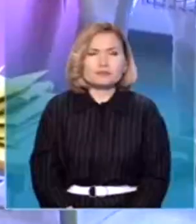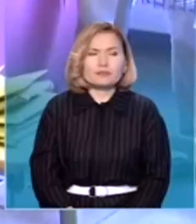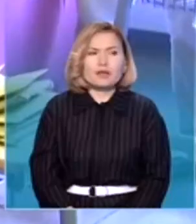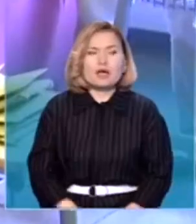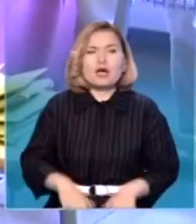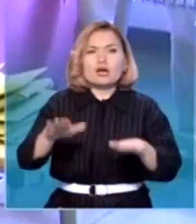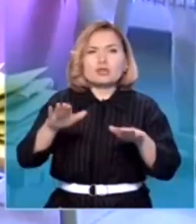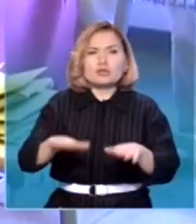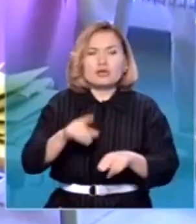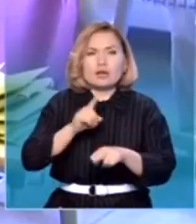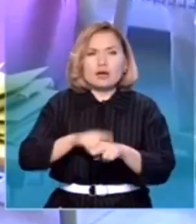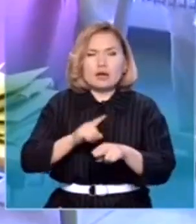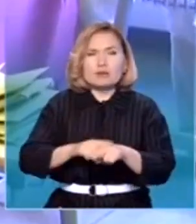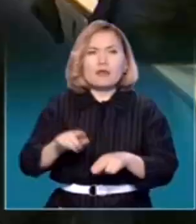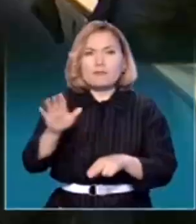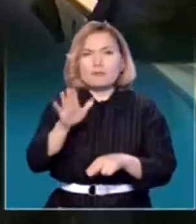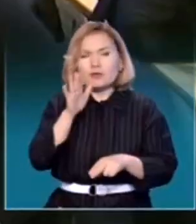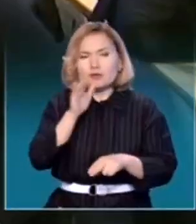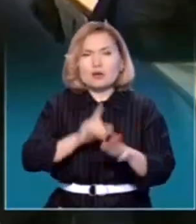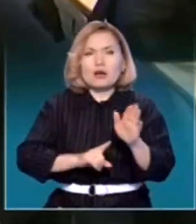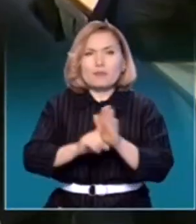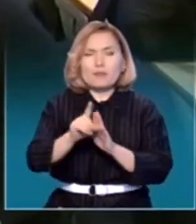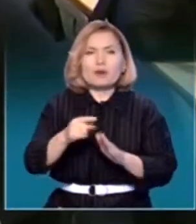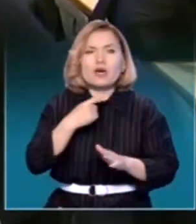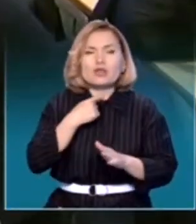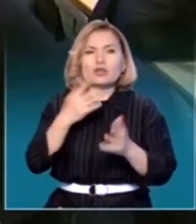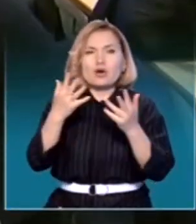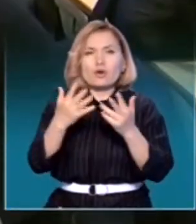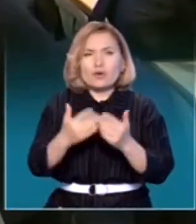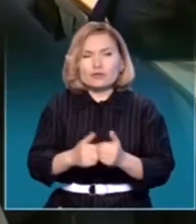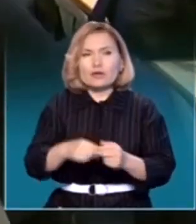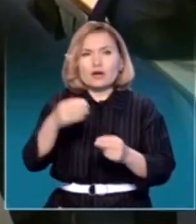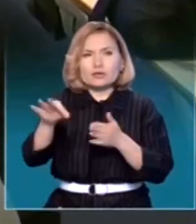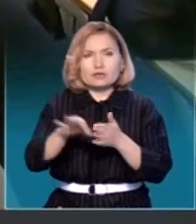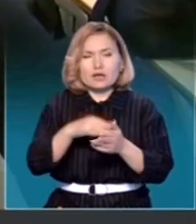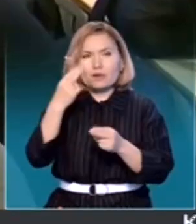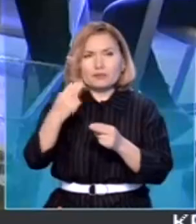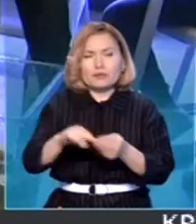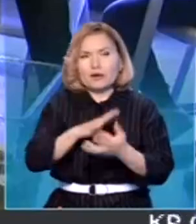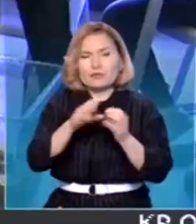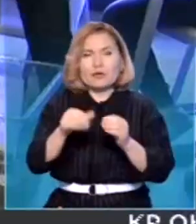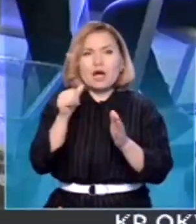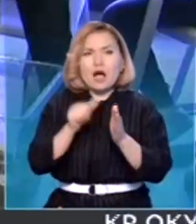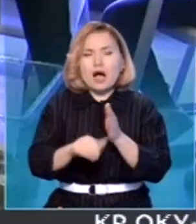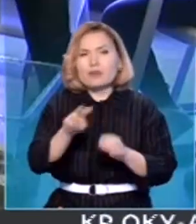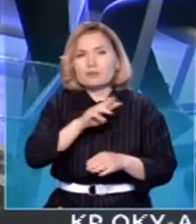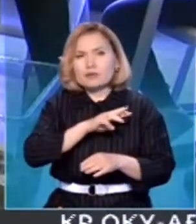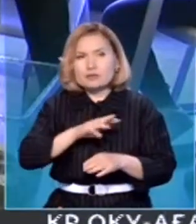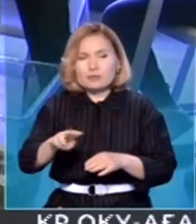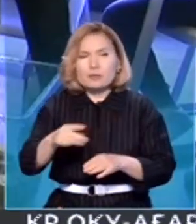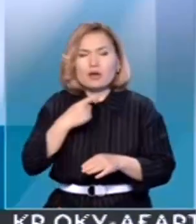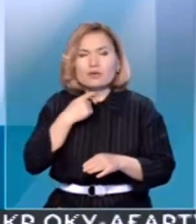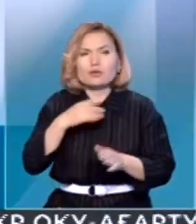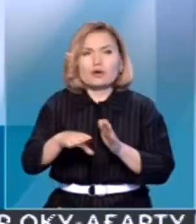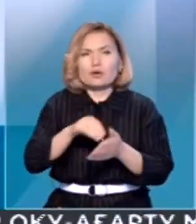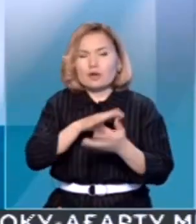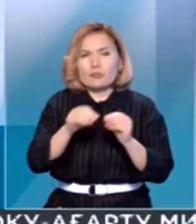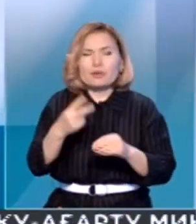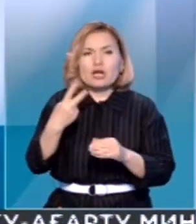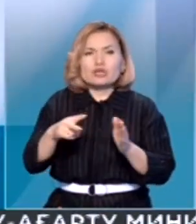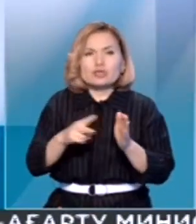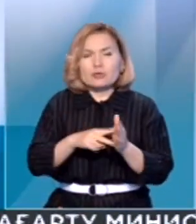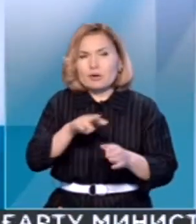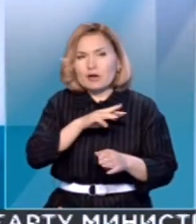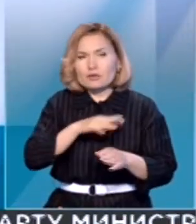Жергілікті уақытпен кеше кешке 5-те басталған дауыс санау процесі бүгін кешке бірақ аяқталды. 60 миллион дауыс берушінің 27 миллионнан астамы